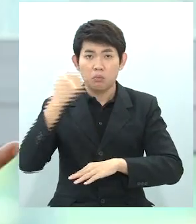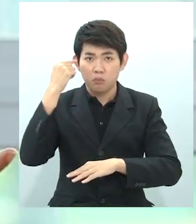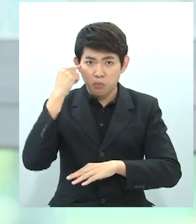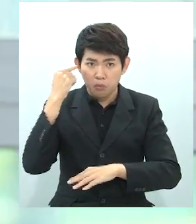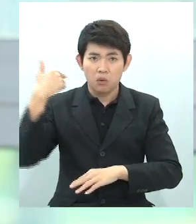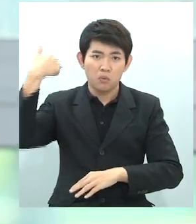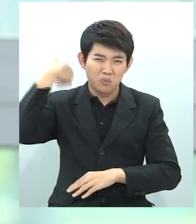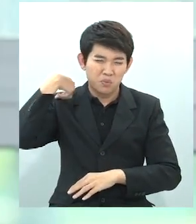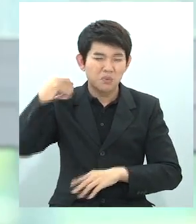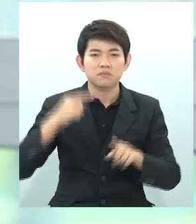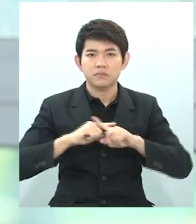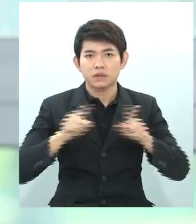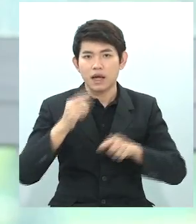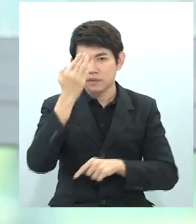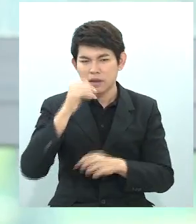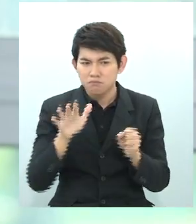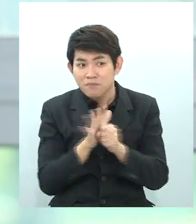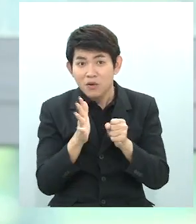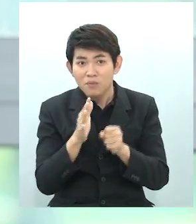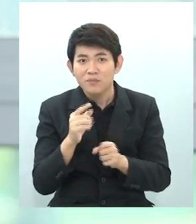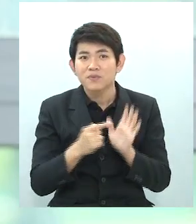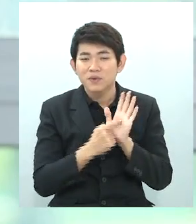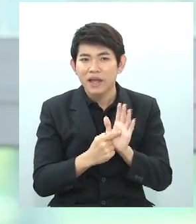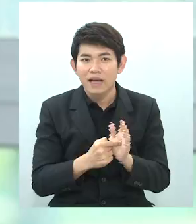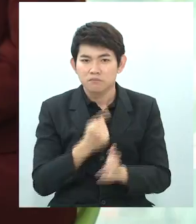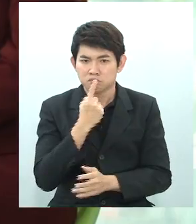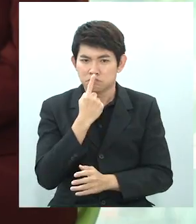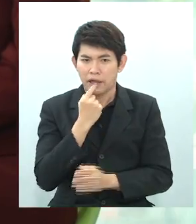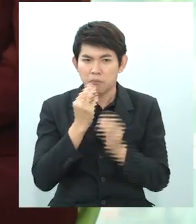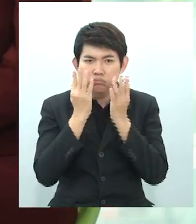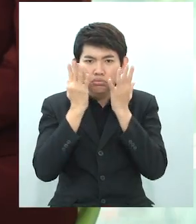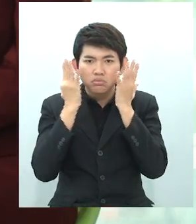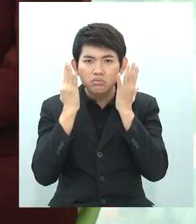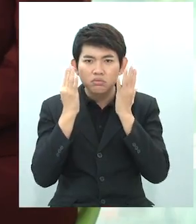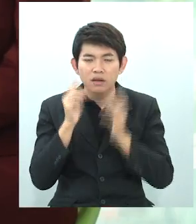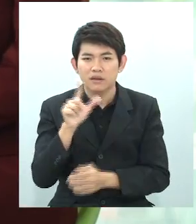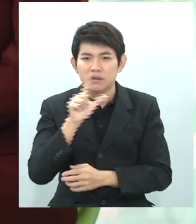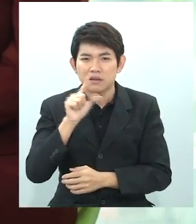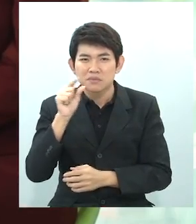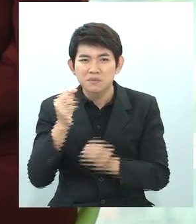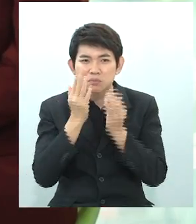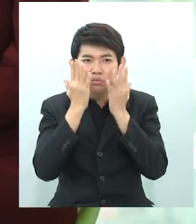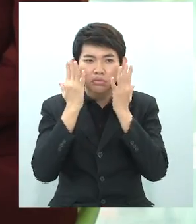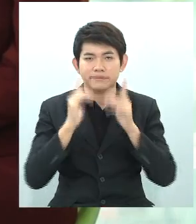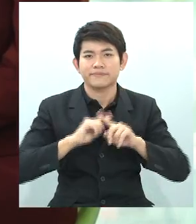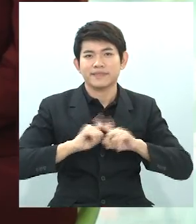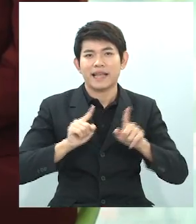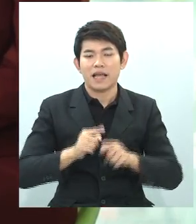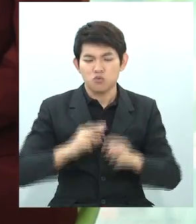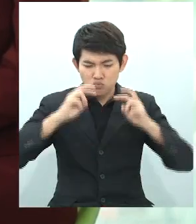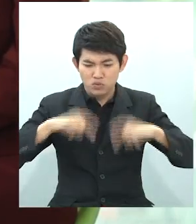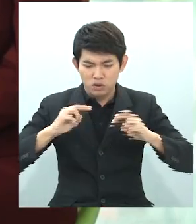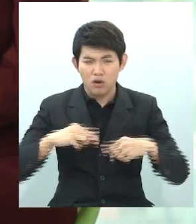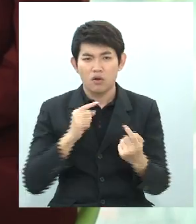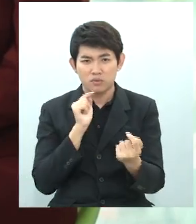โรคอาจจะไม่ได้มีครบทุกอันอาจจะมีลักษณะเด่นเป็นตุ่มแดงหรือว่าตุ่มหนองเยอะนะคะนี่เราจะต้องวินิจฉัยแยกโรคจากโร